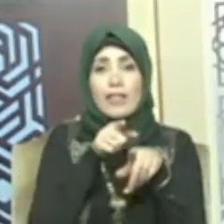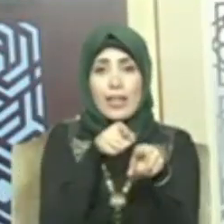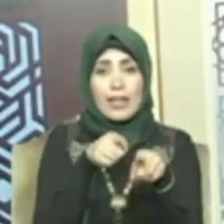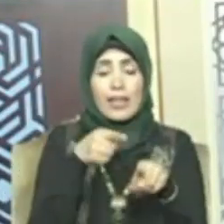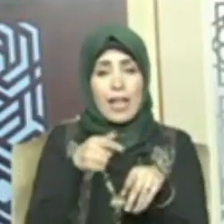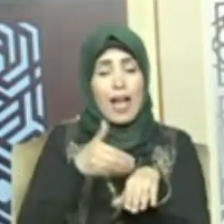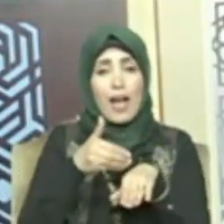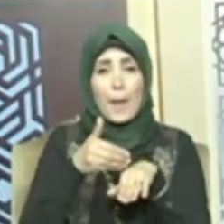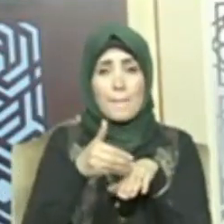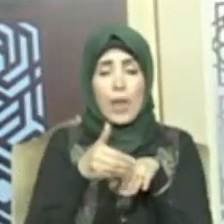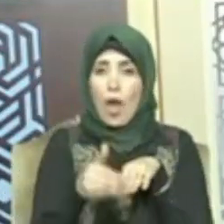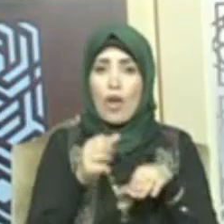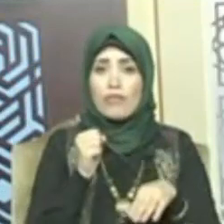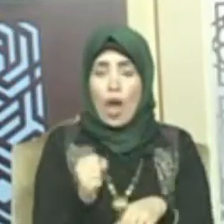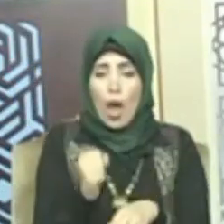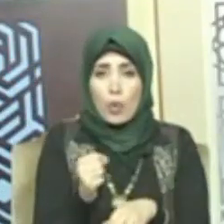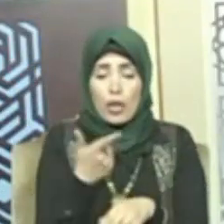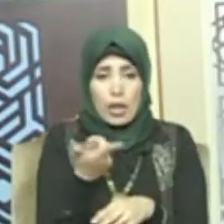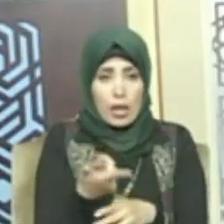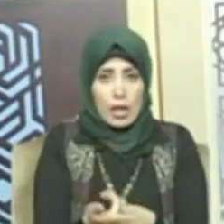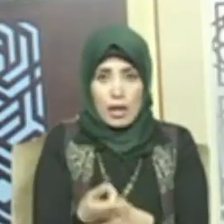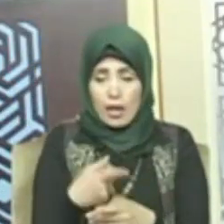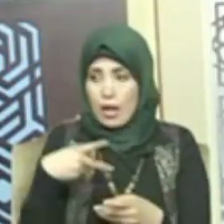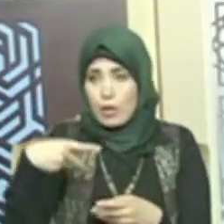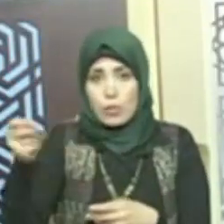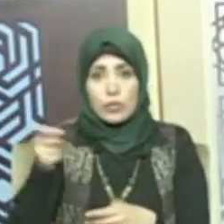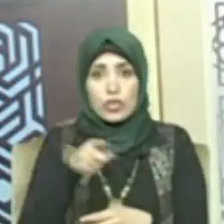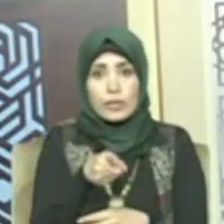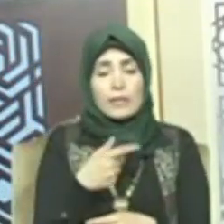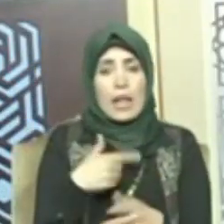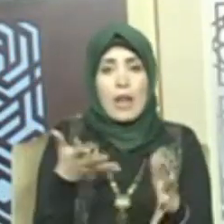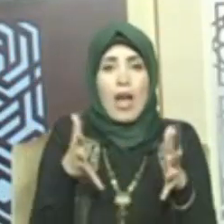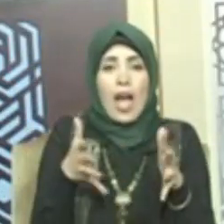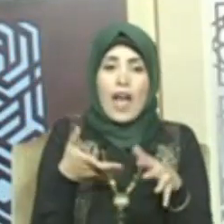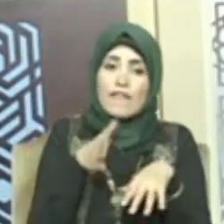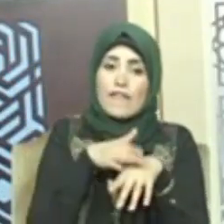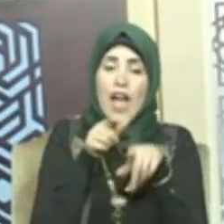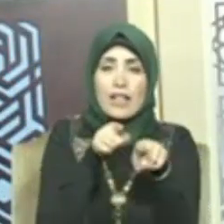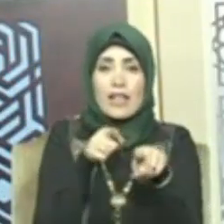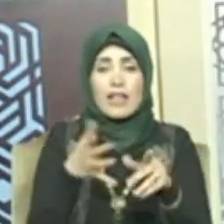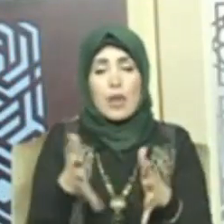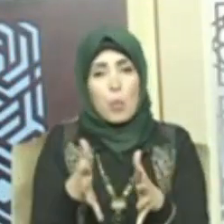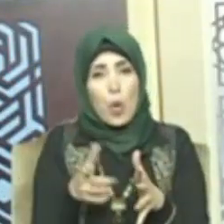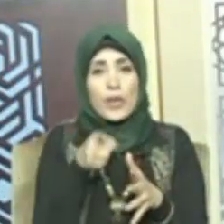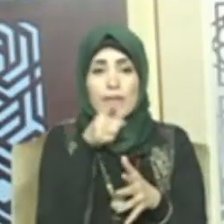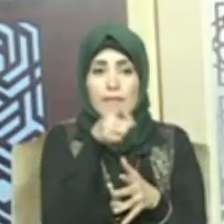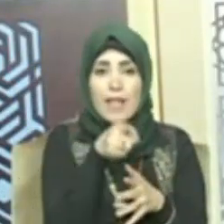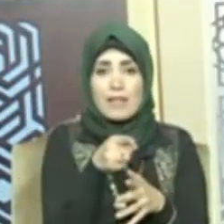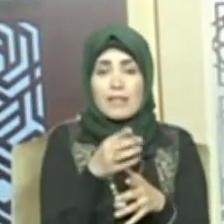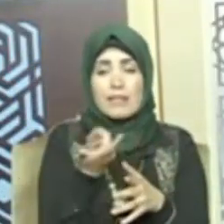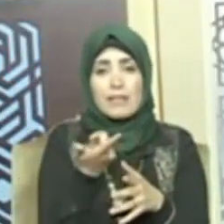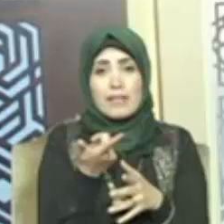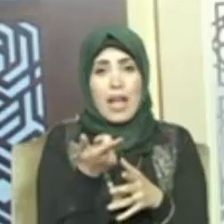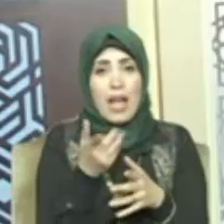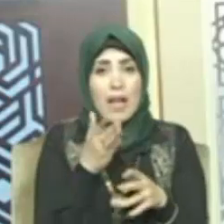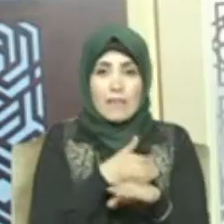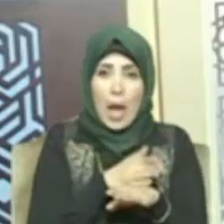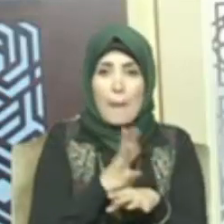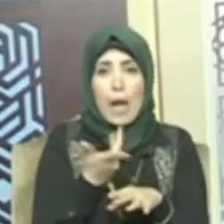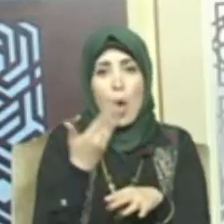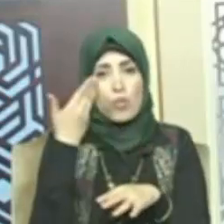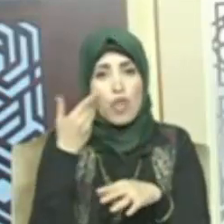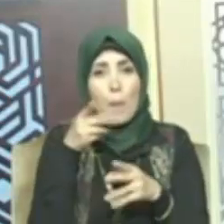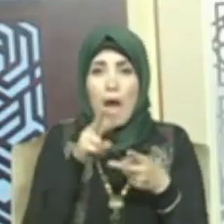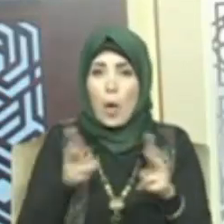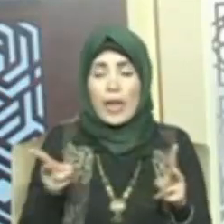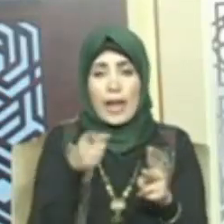فطالت غيبتك فانقطعت عنا، فخشينا أن تكون قد اقتطعت دوننا. فقال النبي